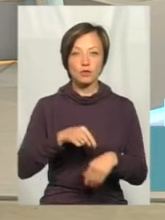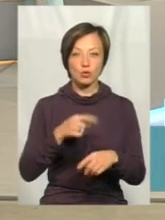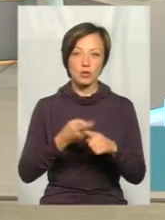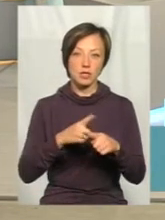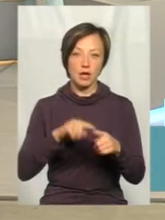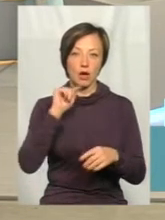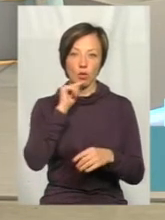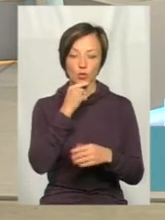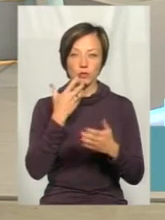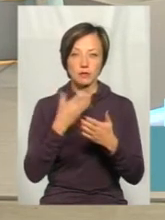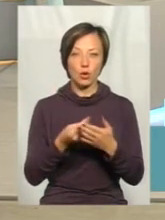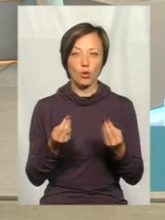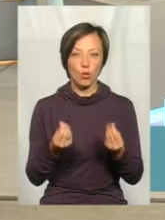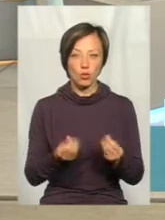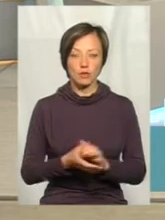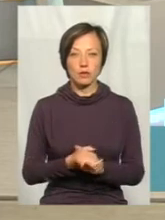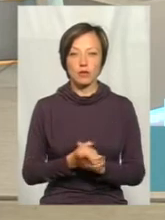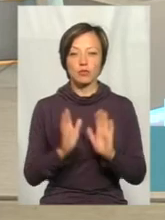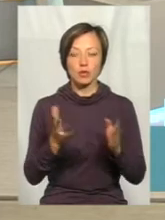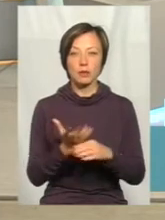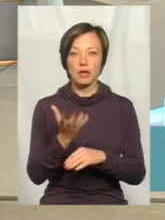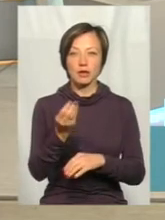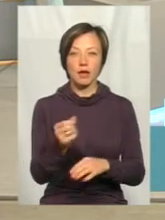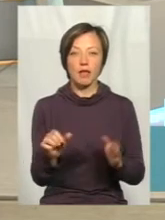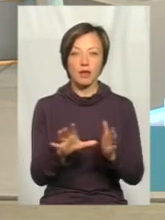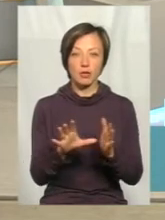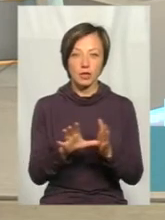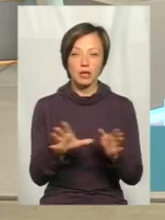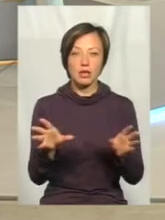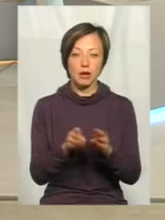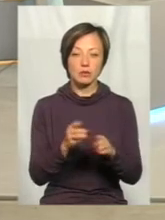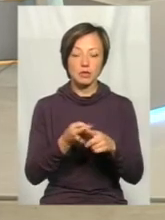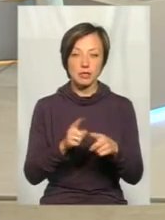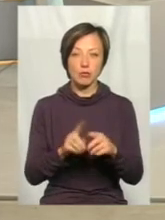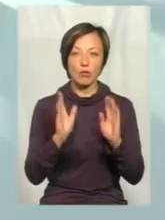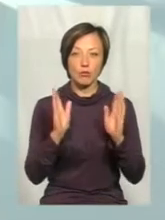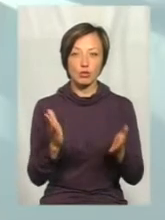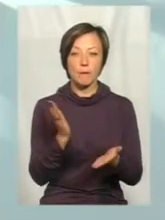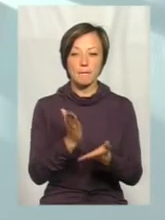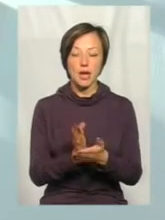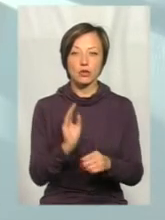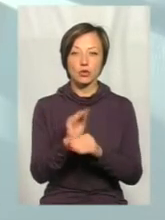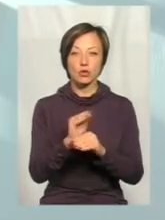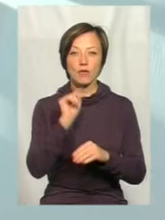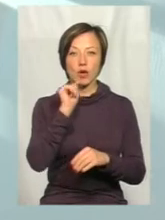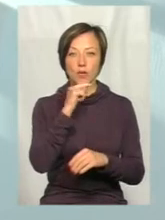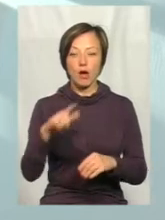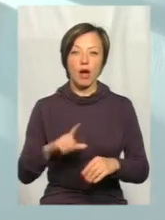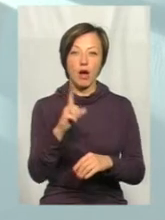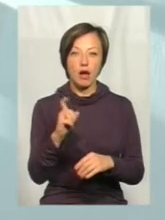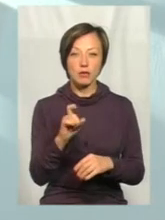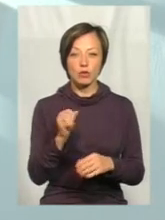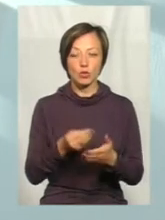плані економії своїх коштів. Тобто він буде менше платити за електроенергію і разом з тим буде мати додаткову економію по газу, тому що